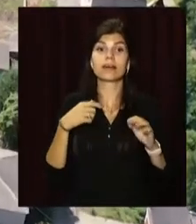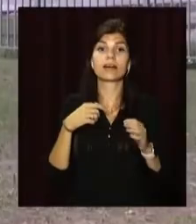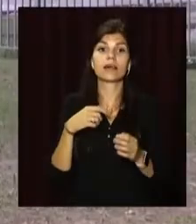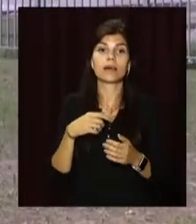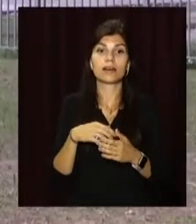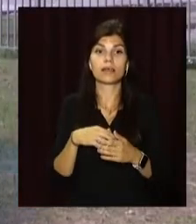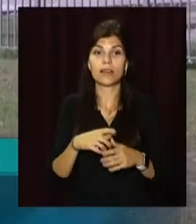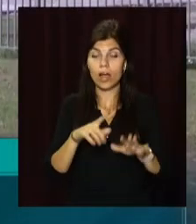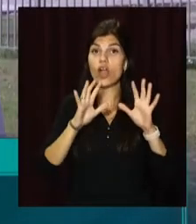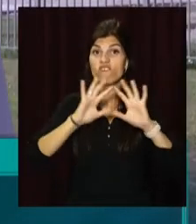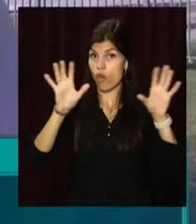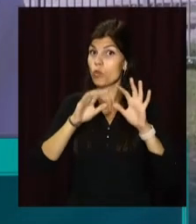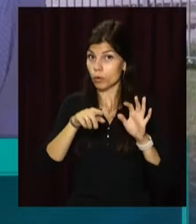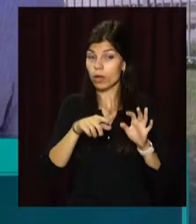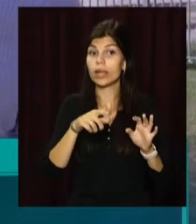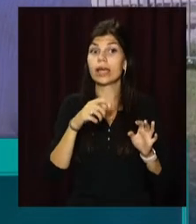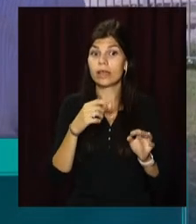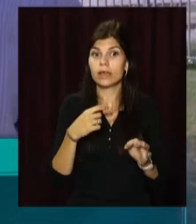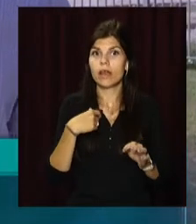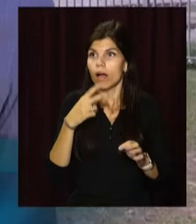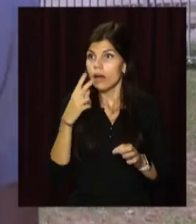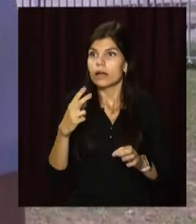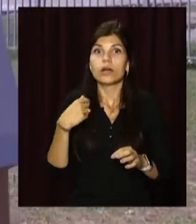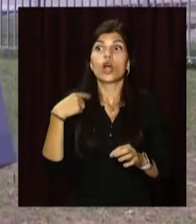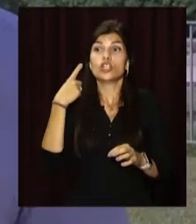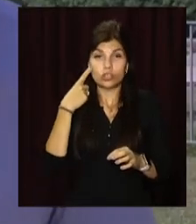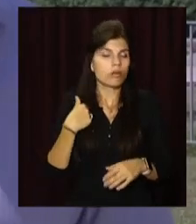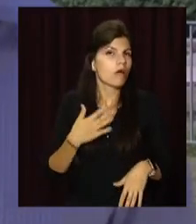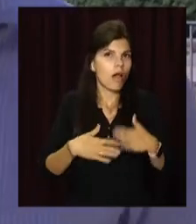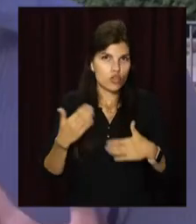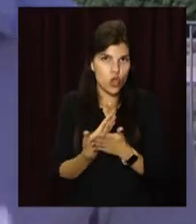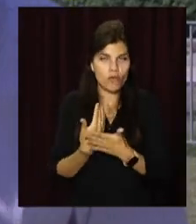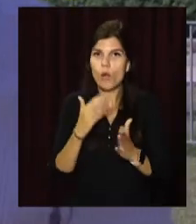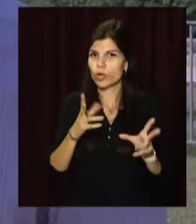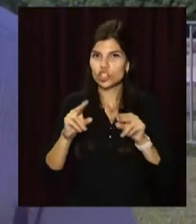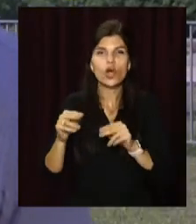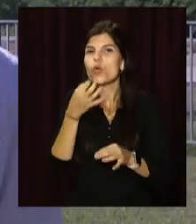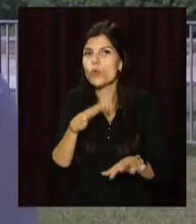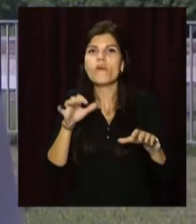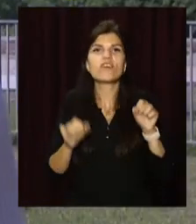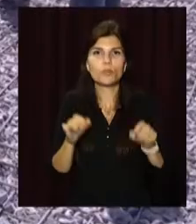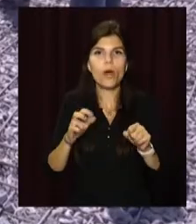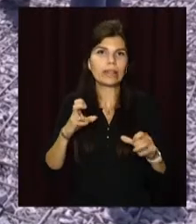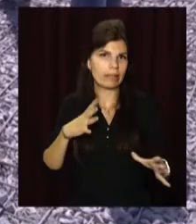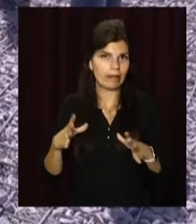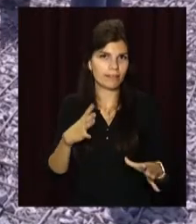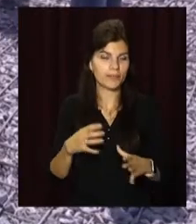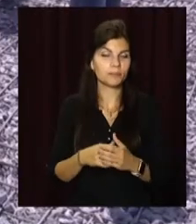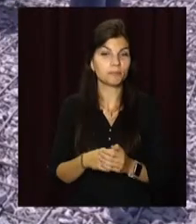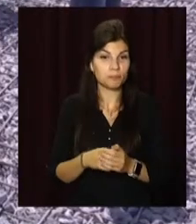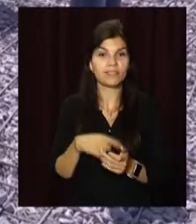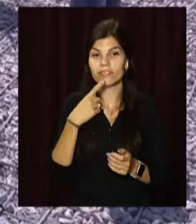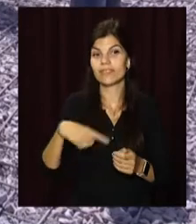побудована волейбольний майданчик. Через це я надзвичайно зрадів цій новині. Буду щасливий будь-якій можливості потренуватися. Зазначимо,